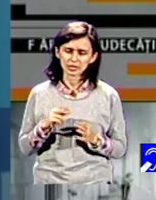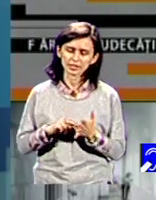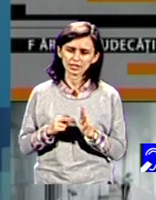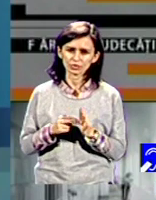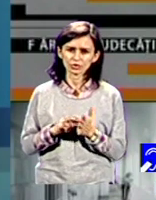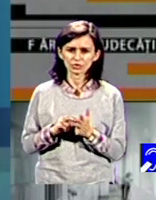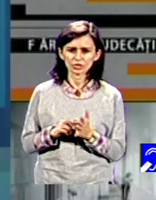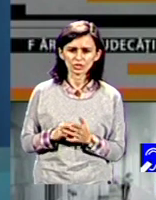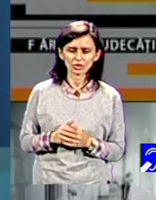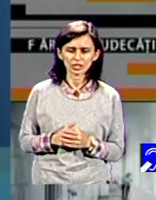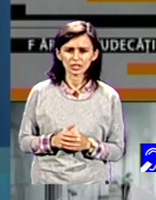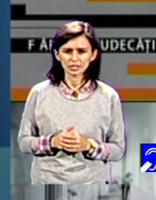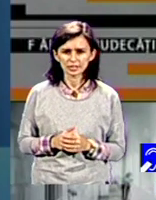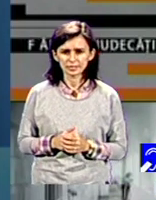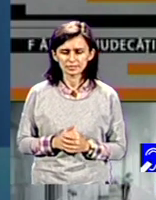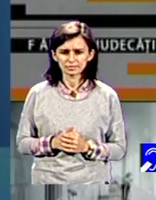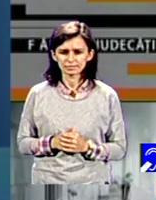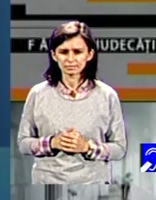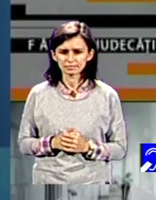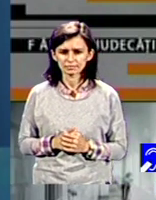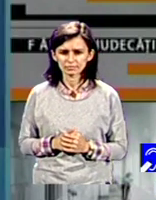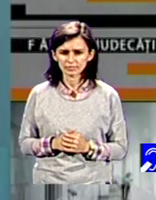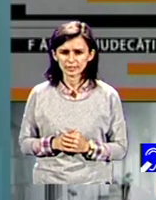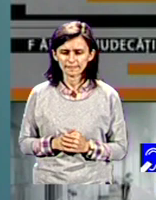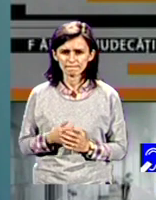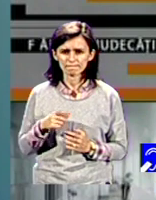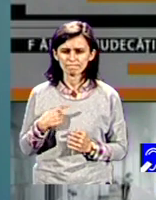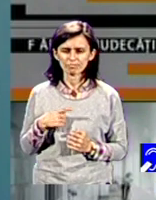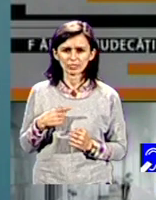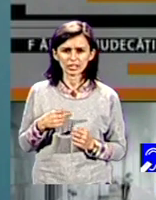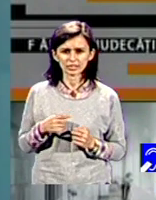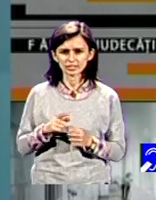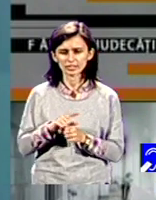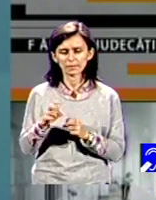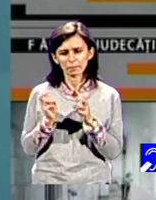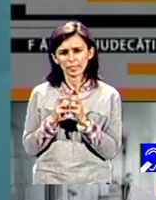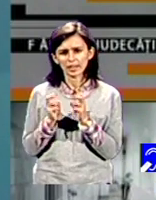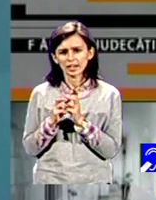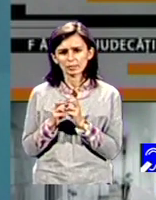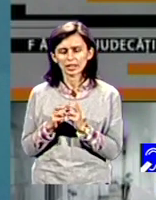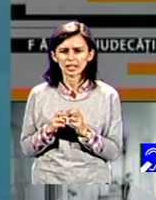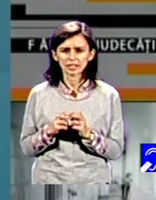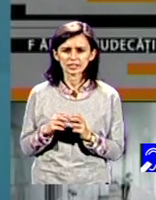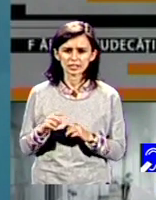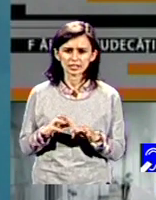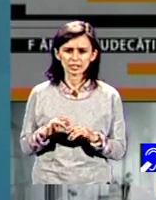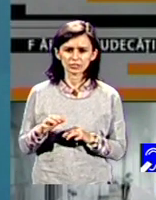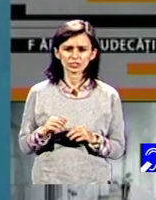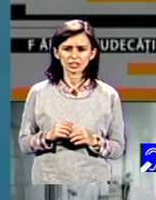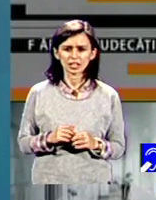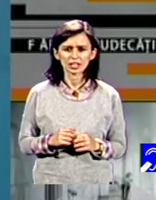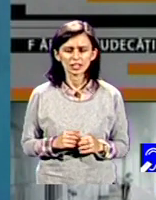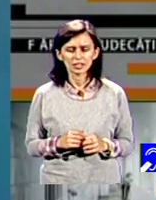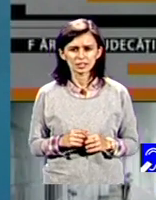mult ca înainte de la din al doilea rând există deja dispozitive digitale Oricum sau